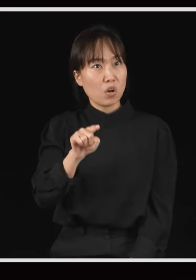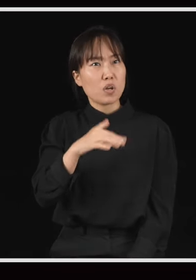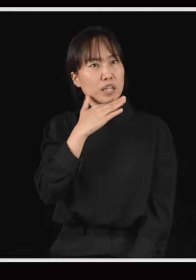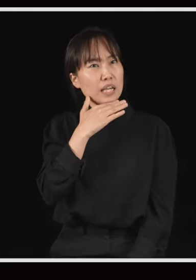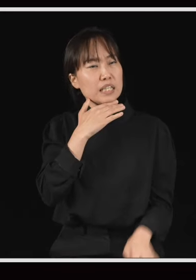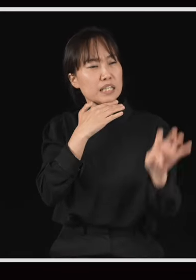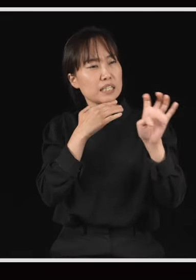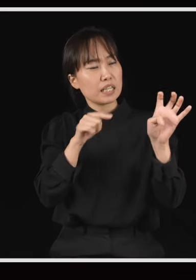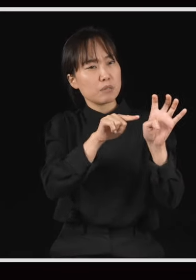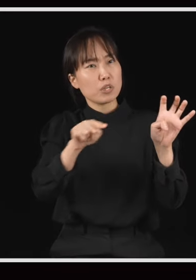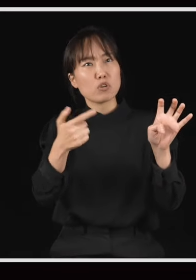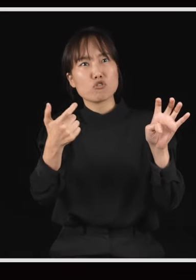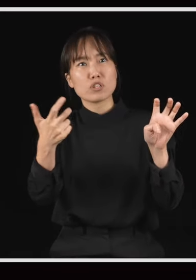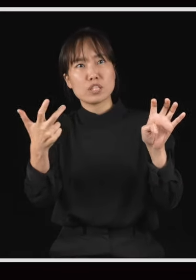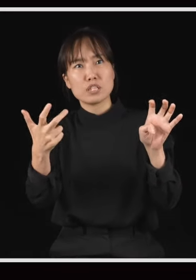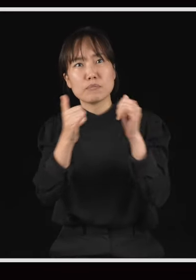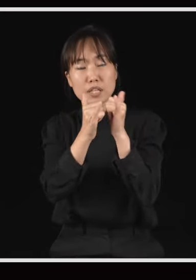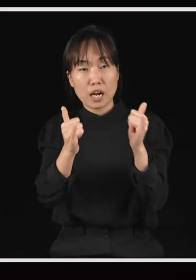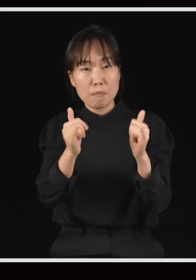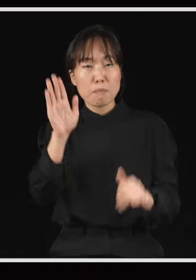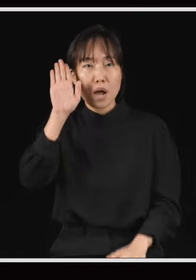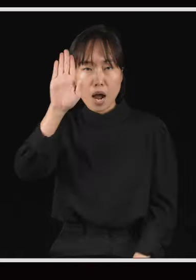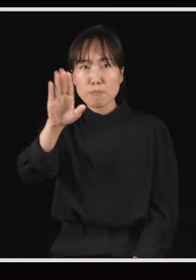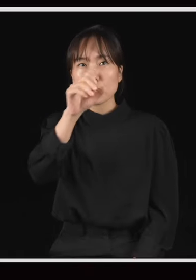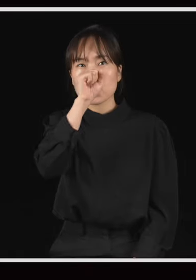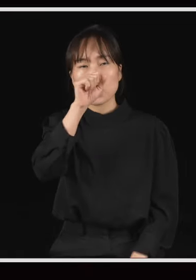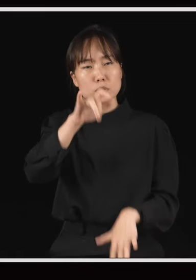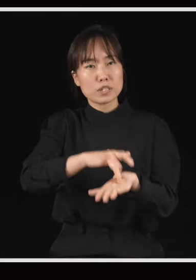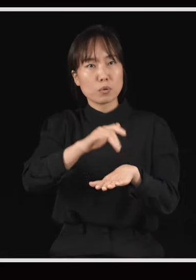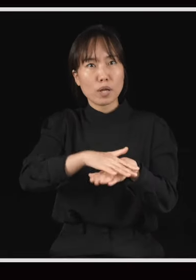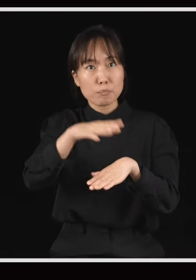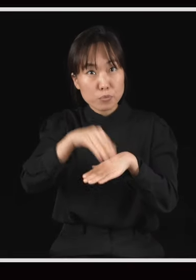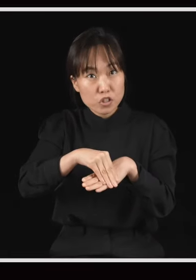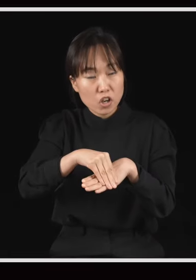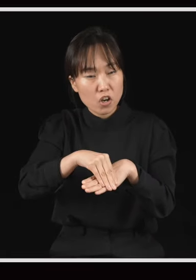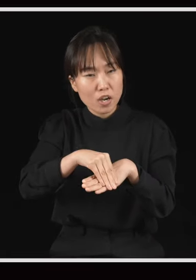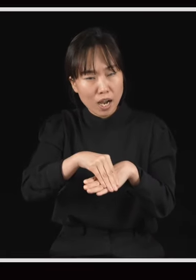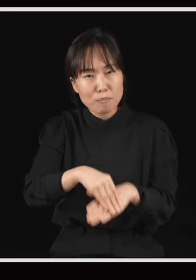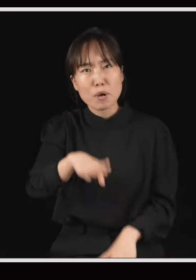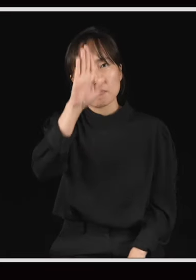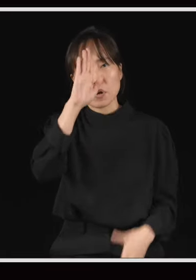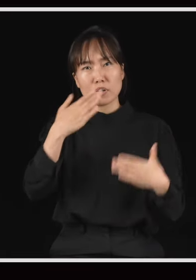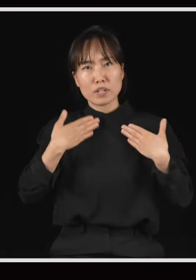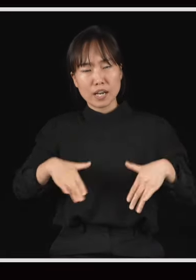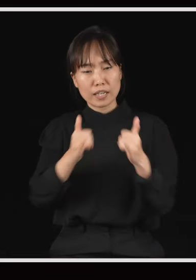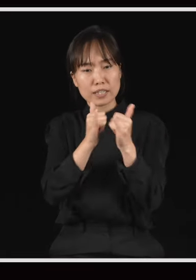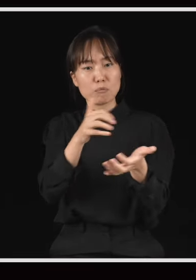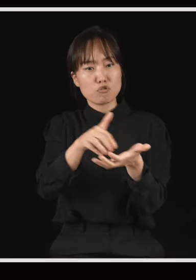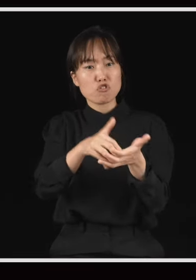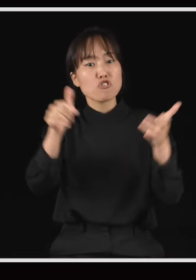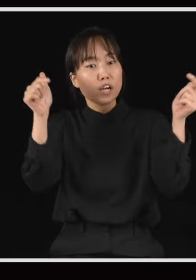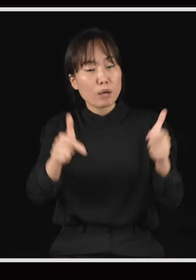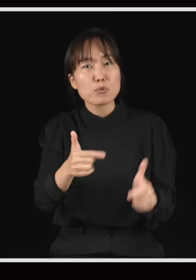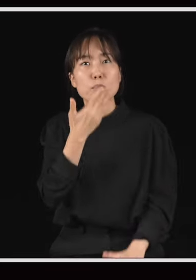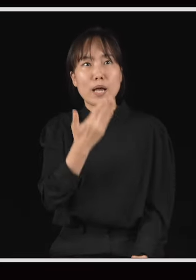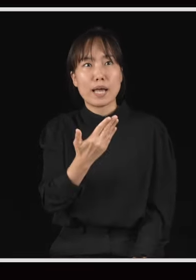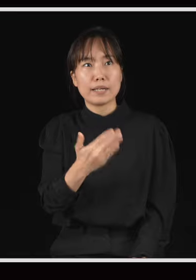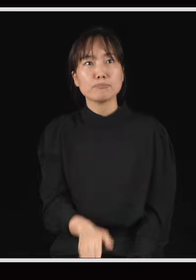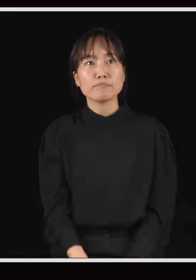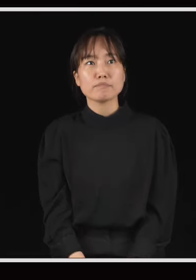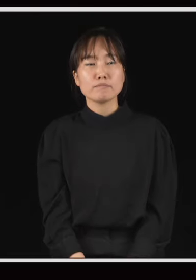저희 또래부터 저희 부모님 세대 여러분들이 어떻게 하시느냐, 앞으로 우리 미래를 어떻게 만드느냐에 따라서 결정할 수 있는 거예요. 이런 것들